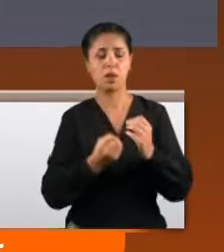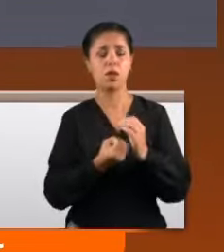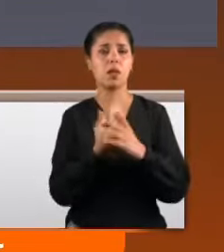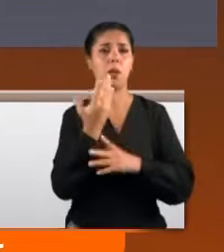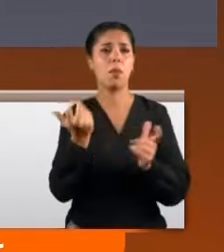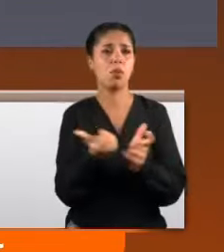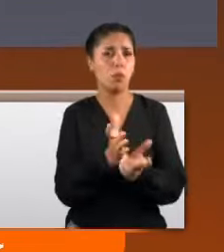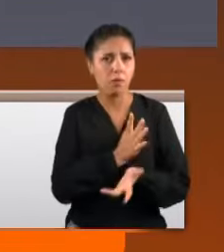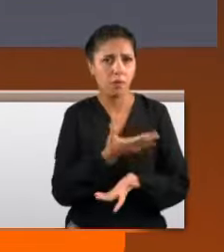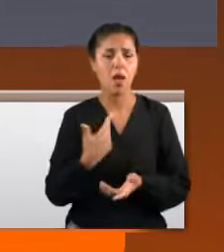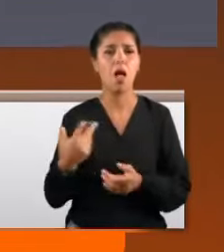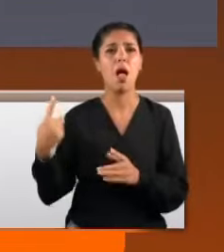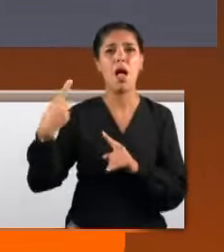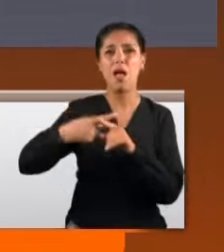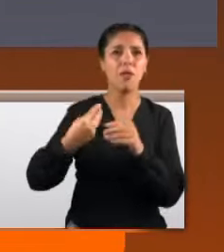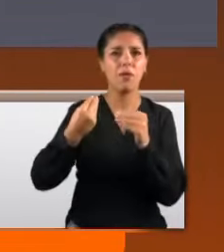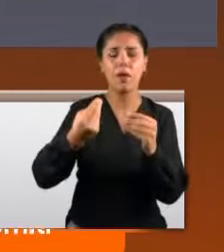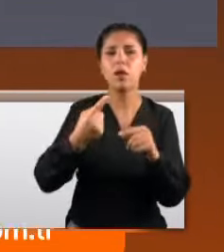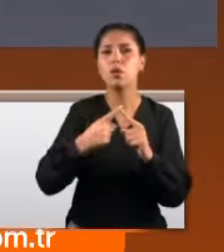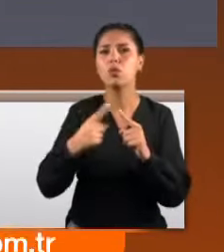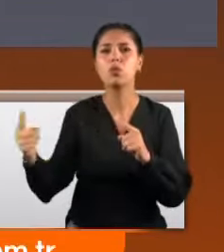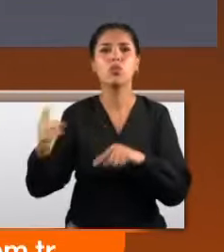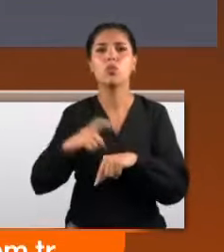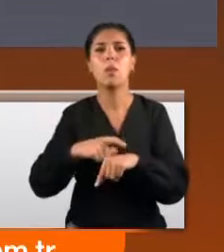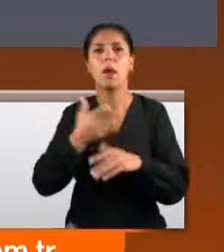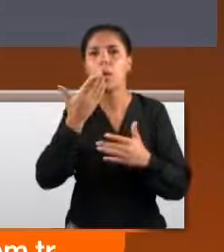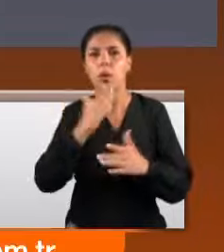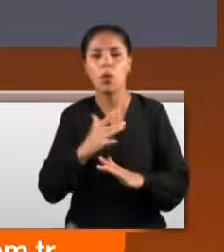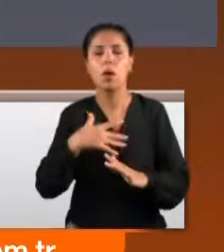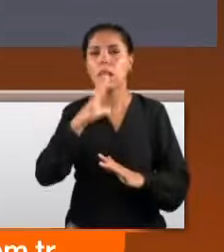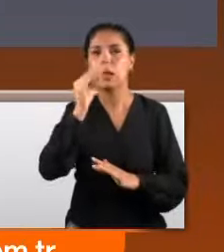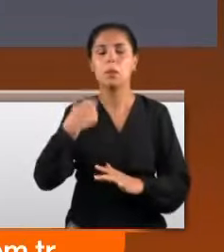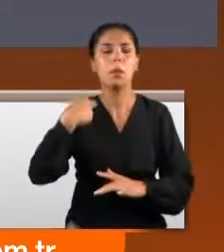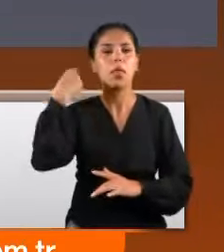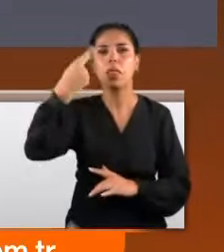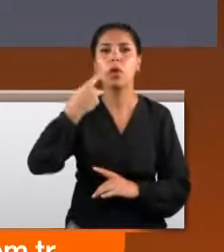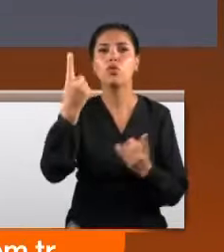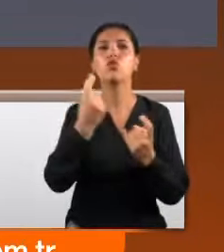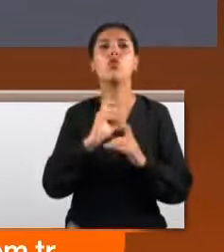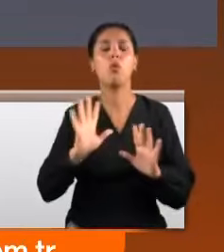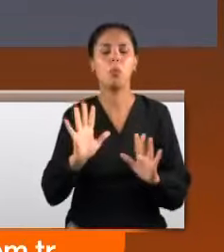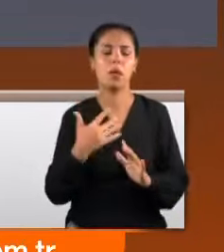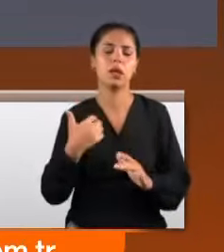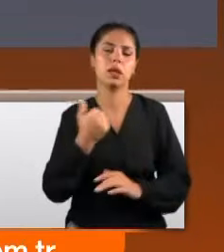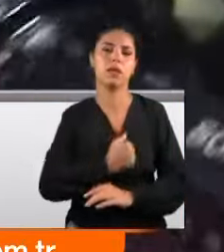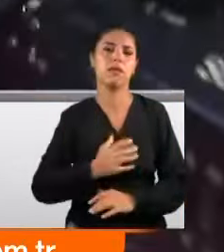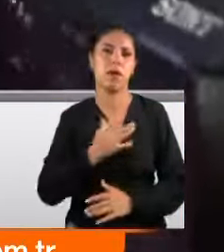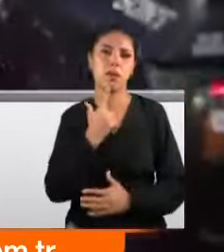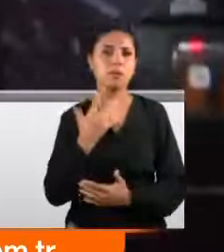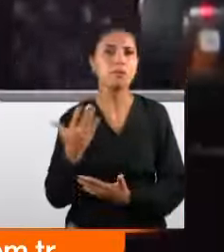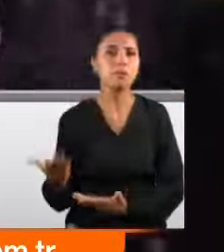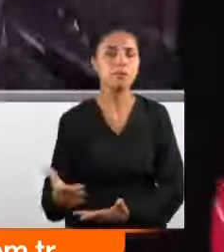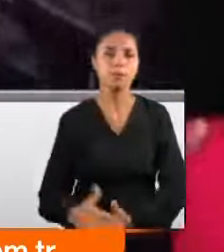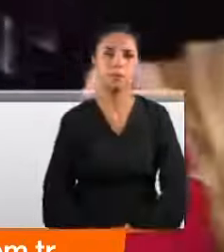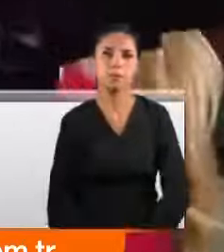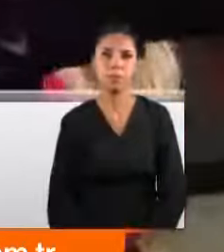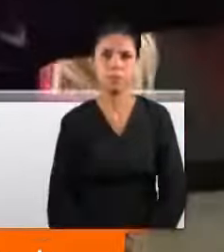vardı, katkı sağlayabileceğim bir sürem yoktu. Kimse bana ne düşünüyorsunuz diye sormadı, kızgınım açıklaması yaptı.